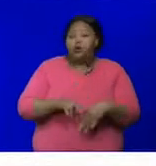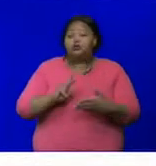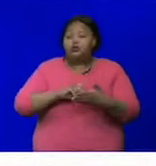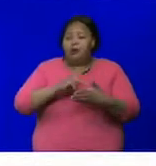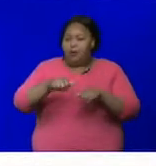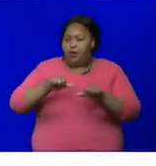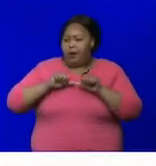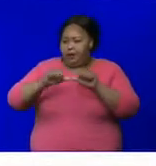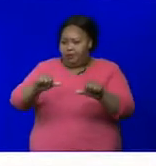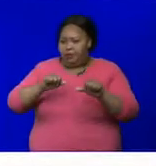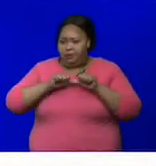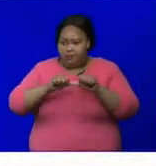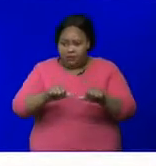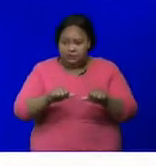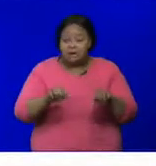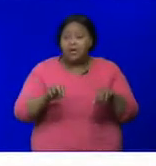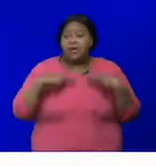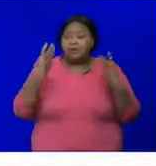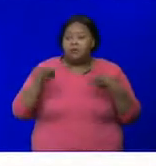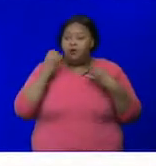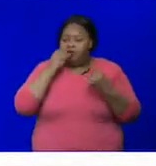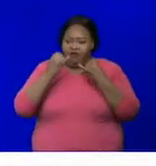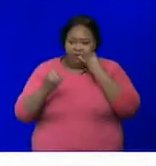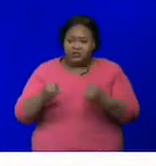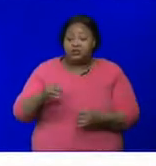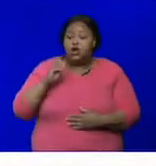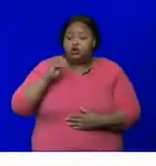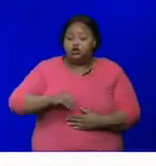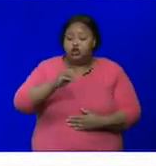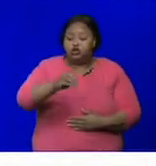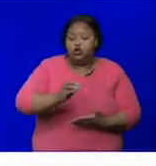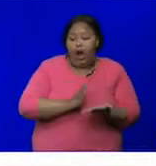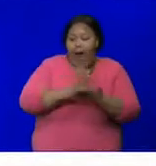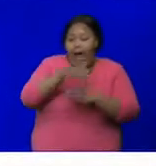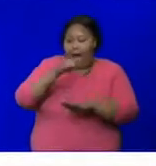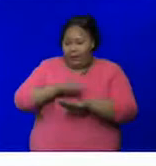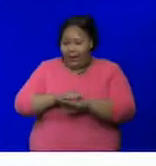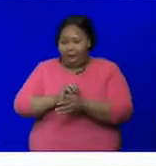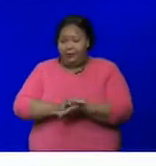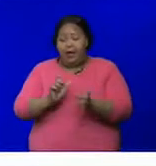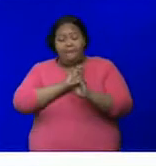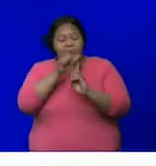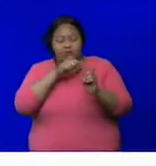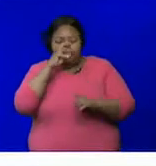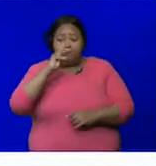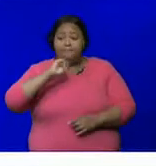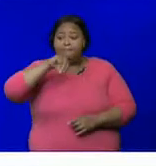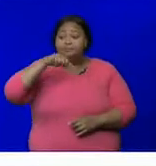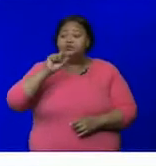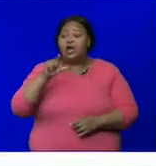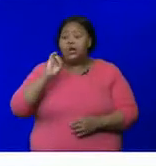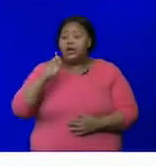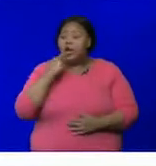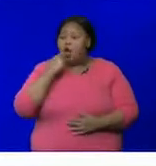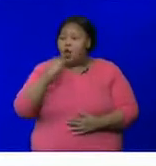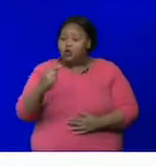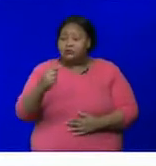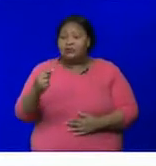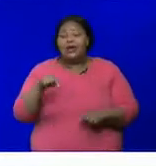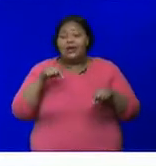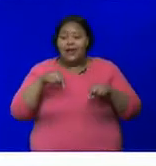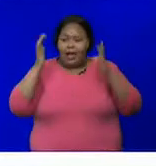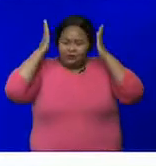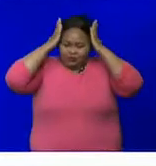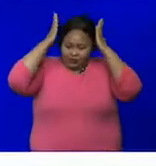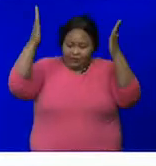lwati nasiludzinga advute naso. Mcondziso sikhwama lesibuke tekuxhumana kuleli bandla Mbongeni Mtshali uthi lwati